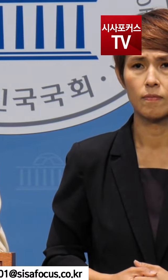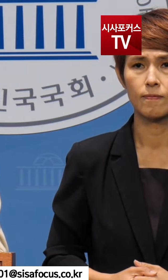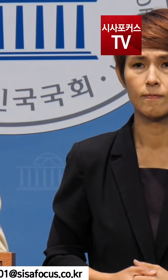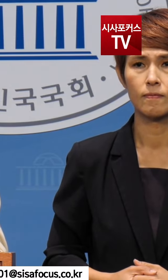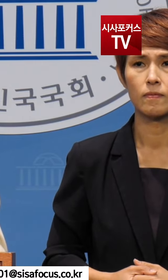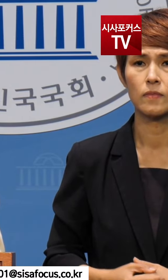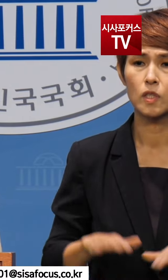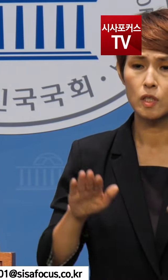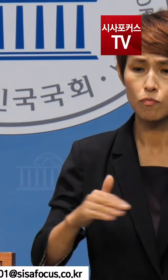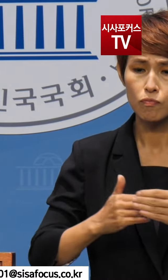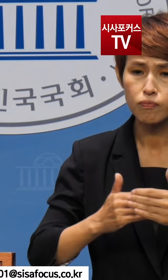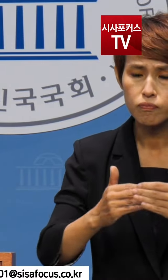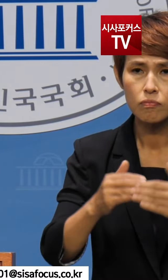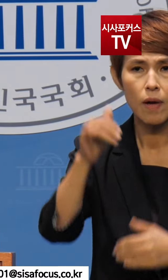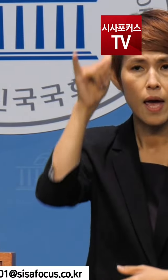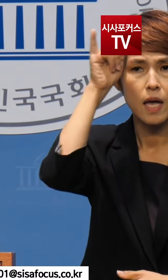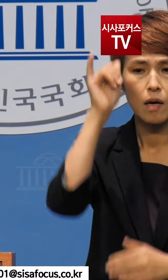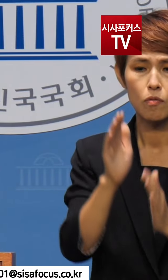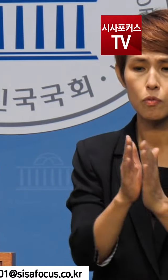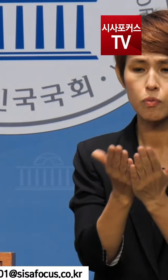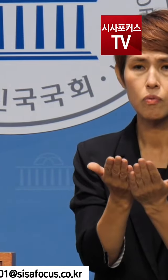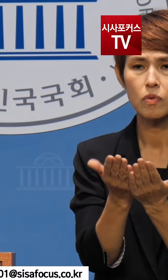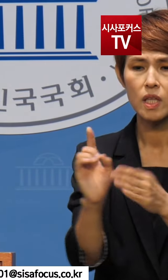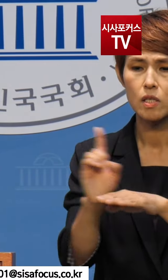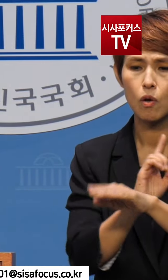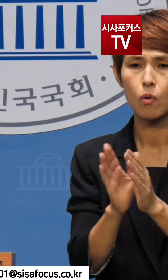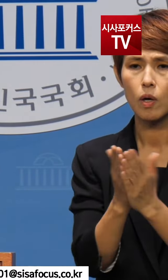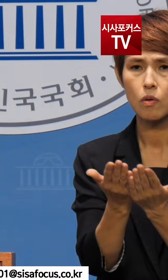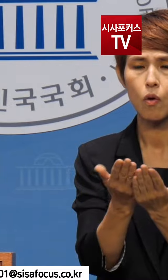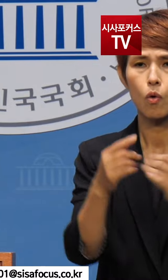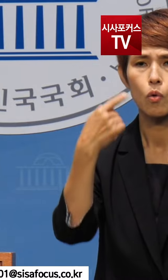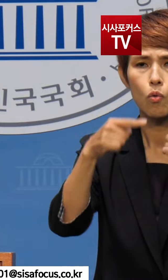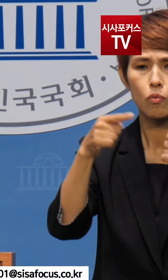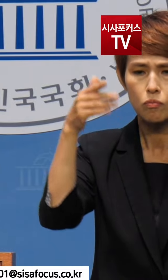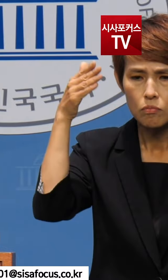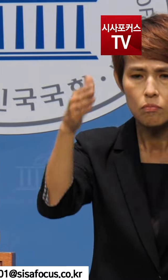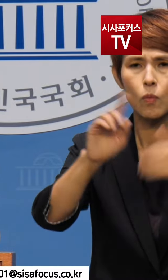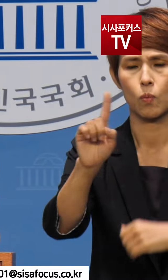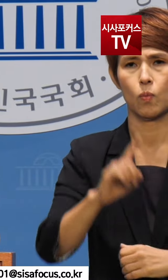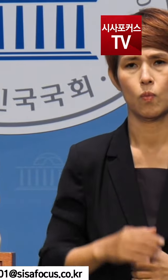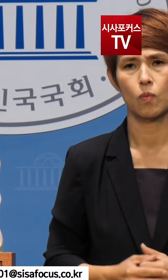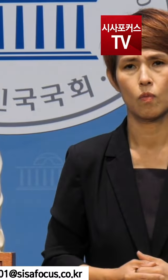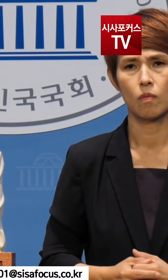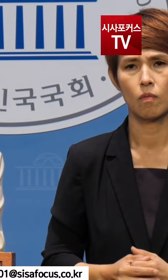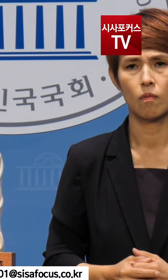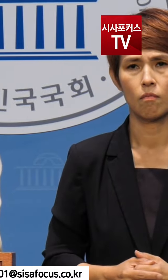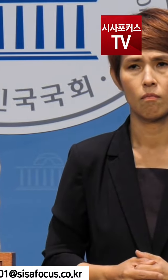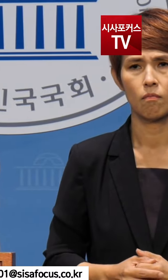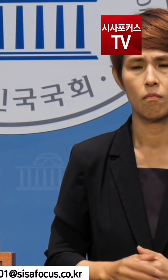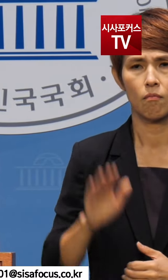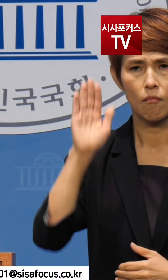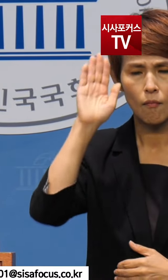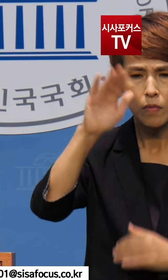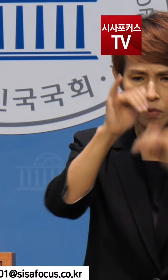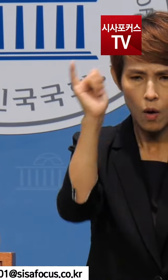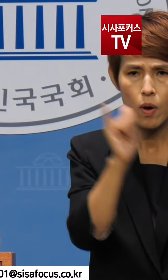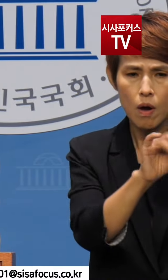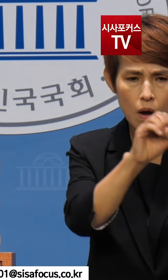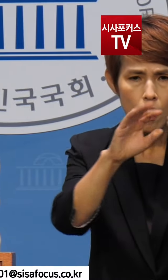그렇다면 현재 추진 중인 AI 디지털 교과서의 교육적 관점은 도대체 무엇이고 지속적인 사회적 담론은